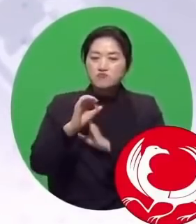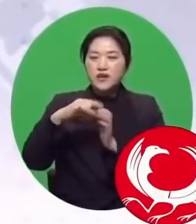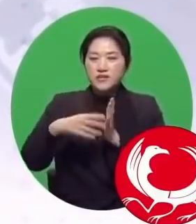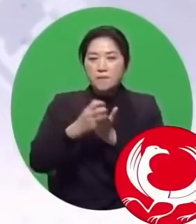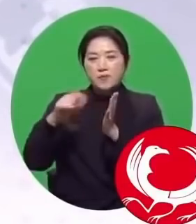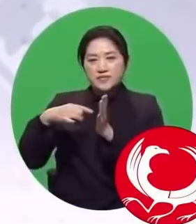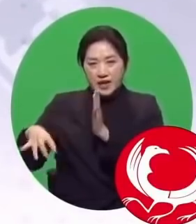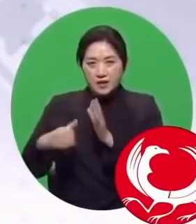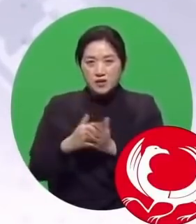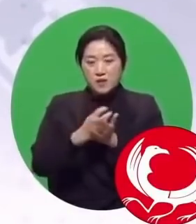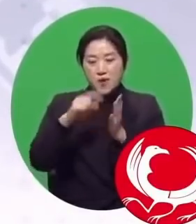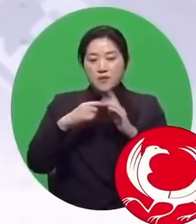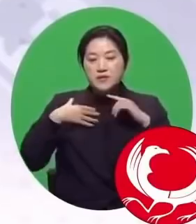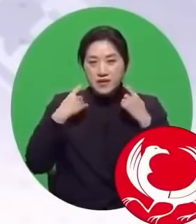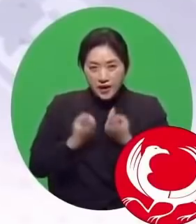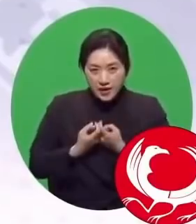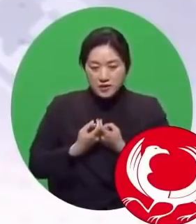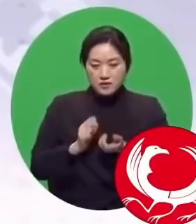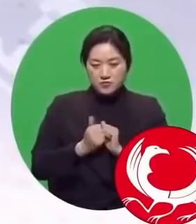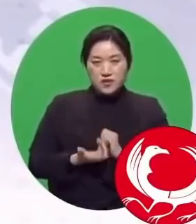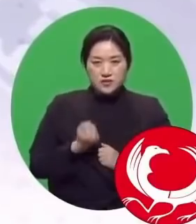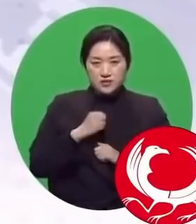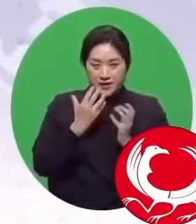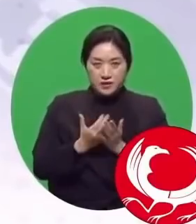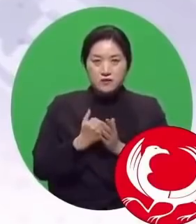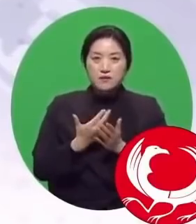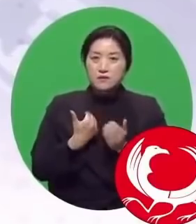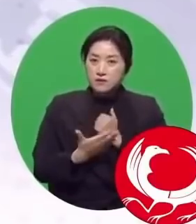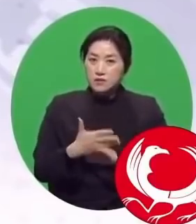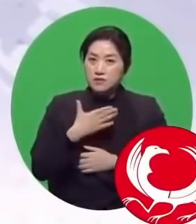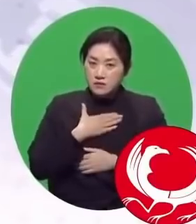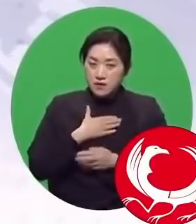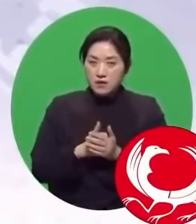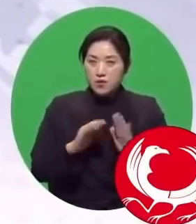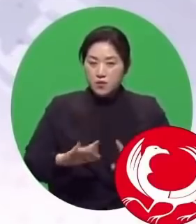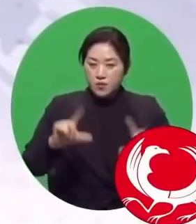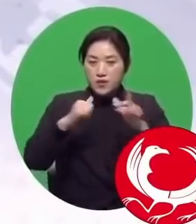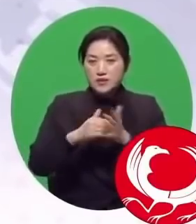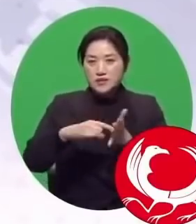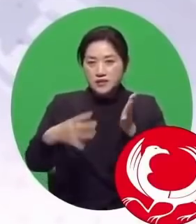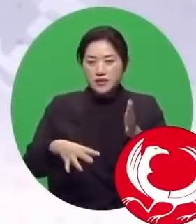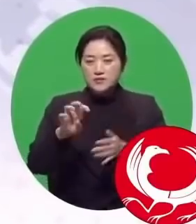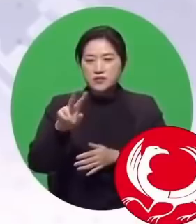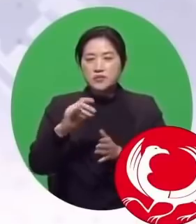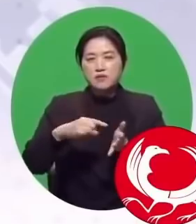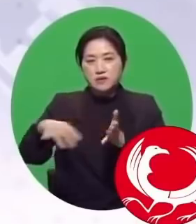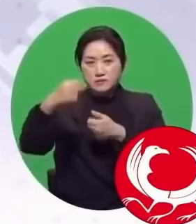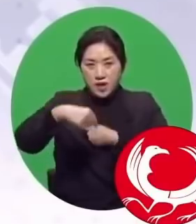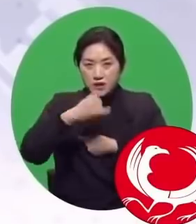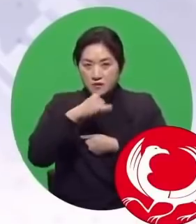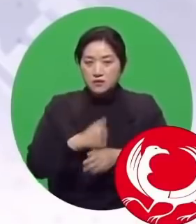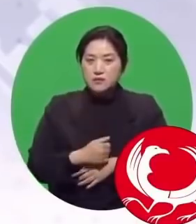법인세가. 법인은 제 개인이 주주입니다. 그렇기 때문에 제가 금년에는 세금이 42억이 나왔습니다.